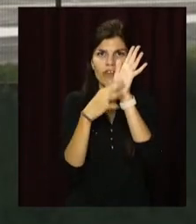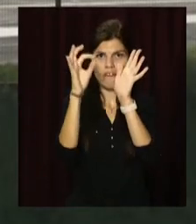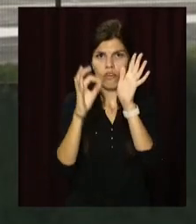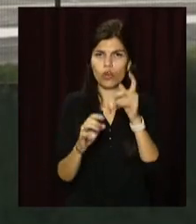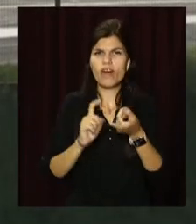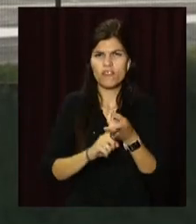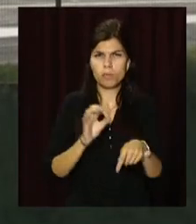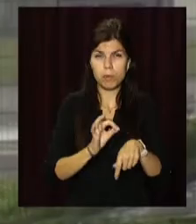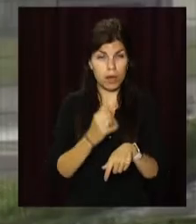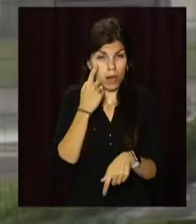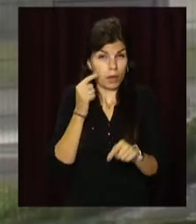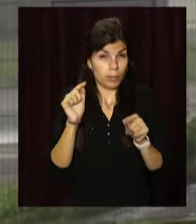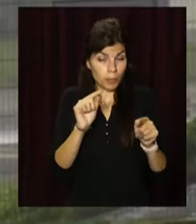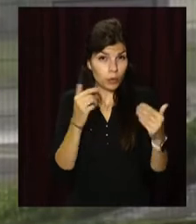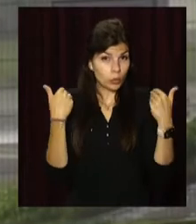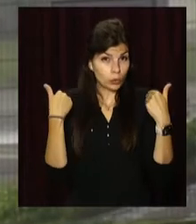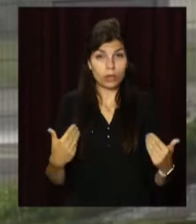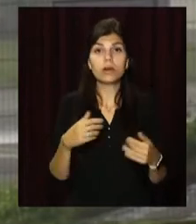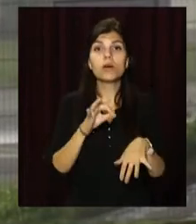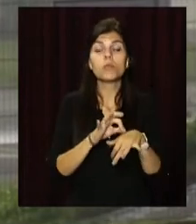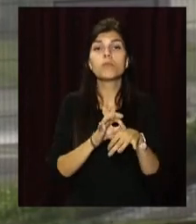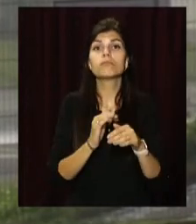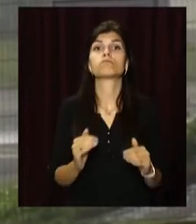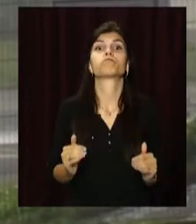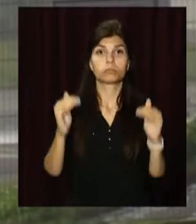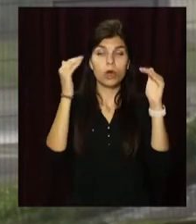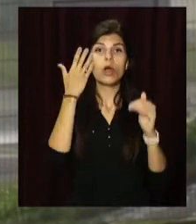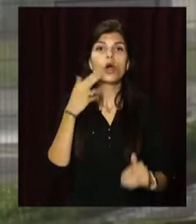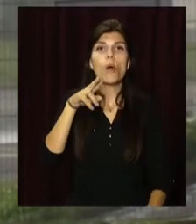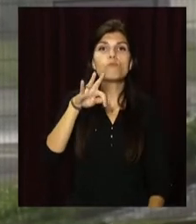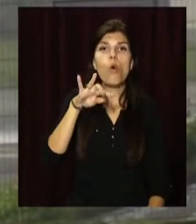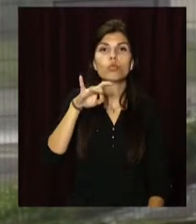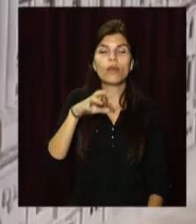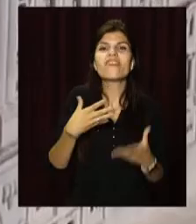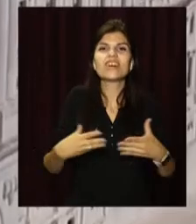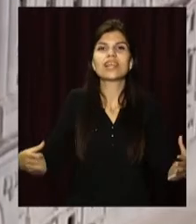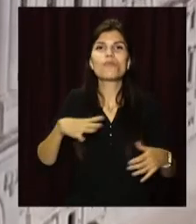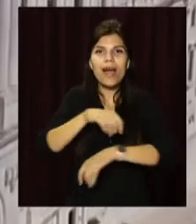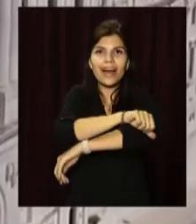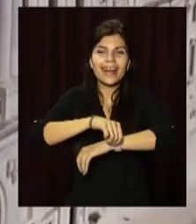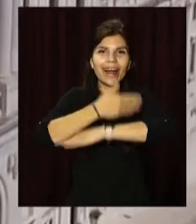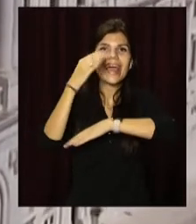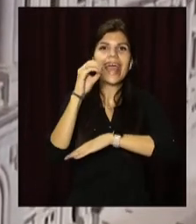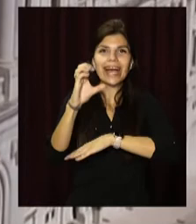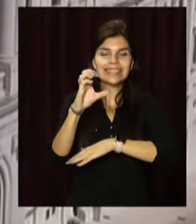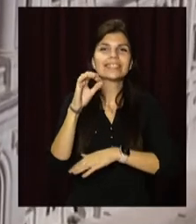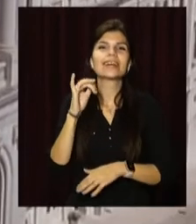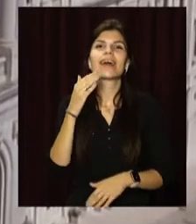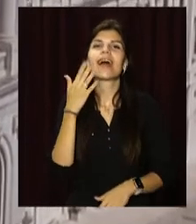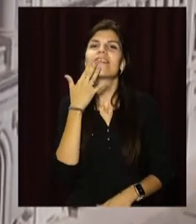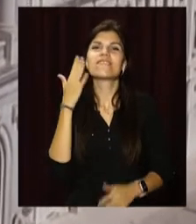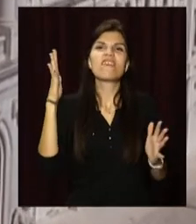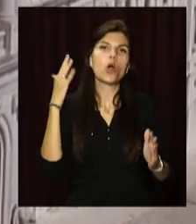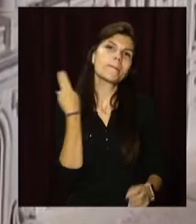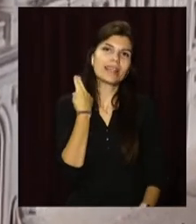випадків інфікування. Рівень захворюваності зріс після того, як Португалія навесні відкрила кордони для ЄС і Великобританії.